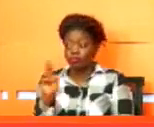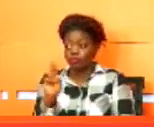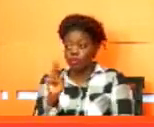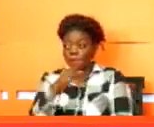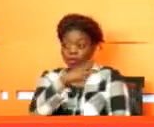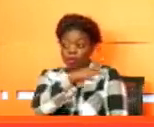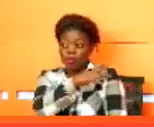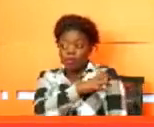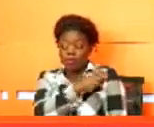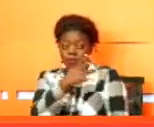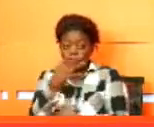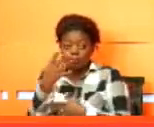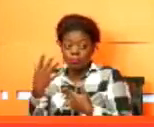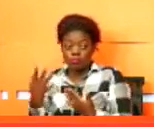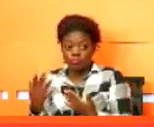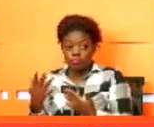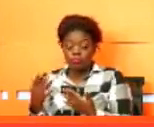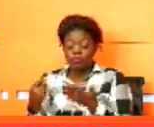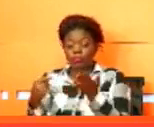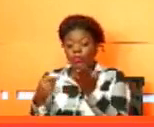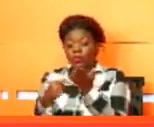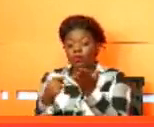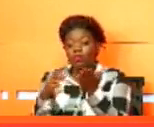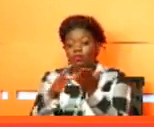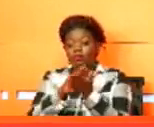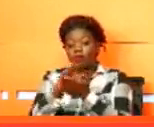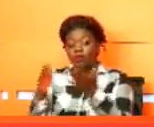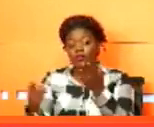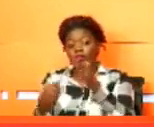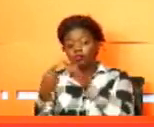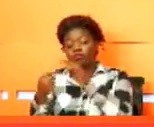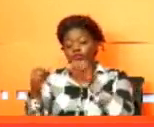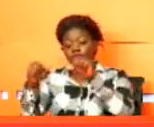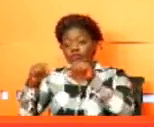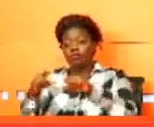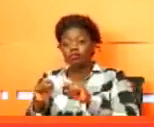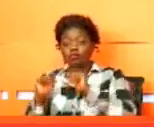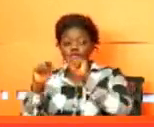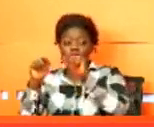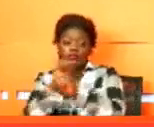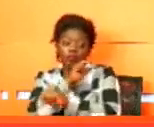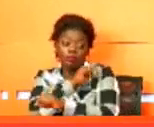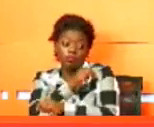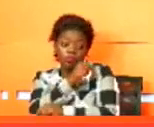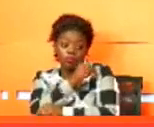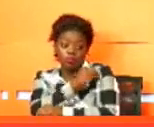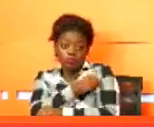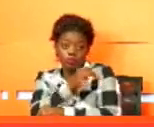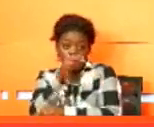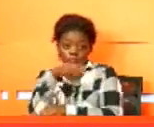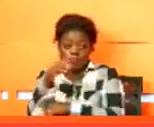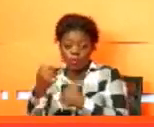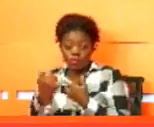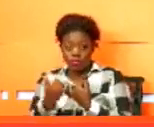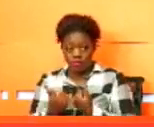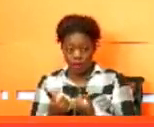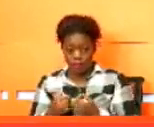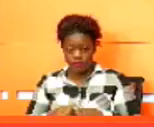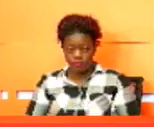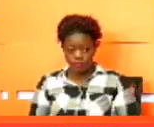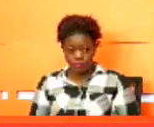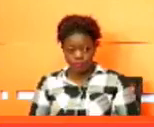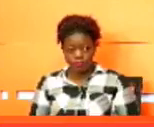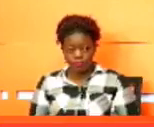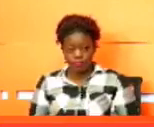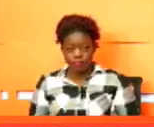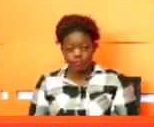pressure era olunaku lw'okuna embeera yatabuka bwe batone bamuddusaamu mu ddwaliro ne mukyala we Namteri e